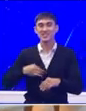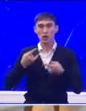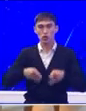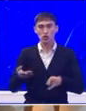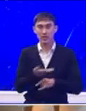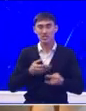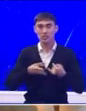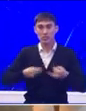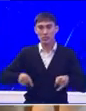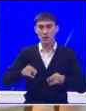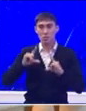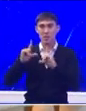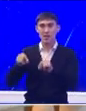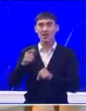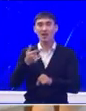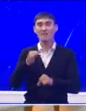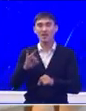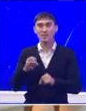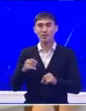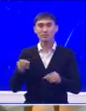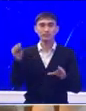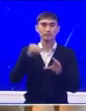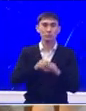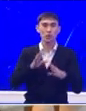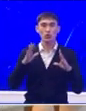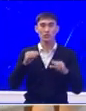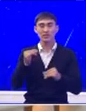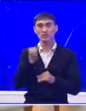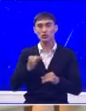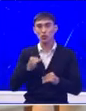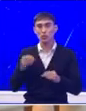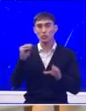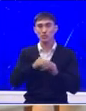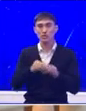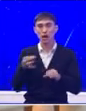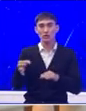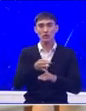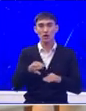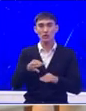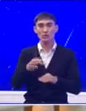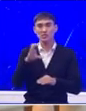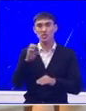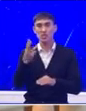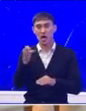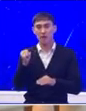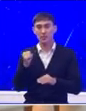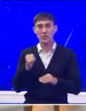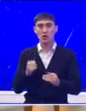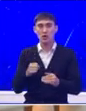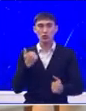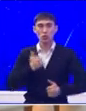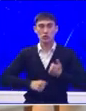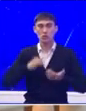земле, позже переехал на Гавайи и внес существенный вклад в историю присоединения островов к Соединенным Штатам Америки. С